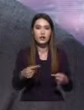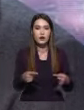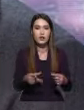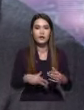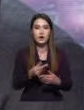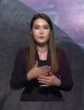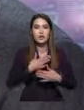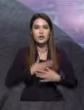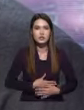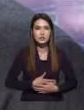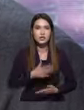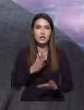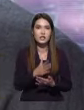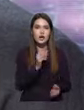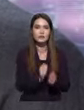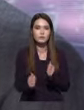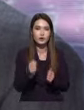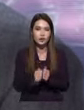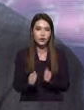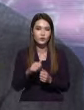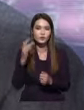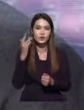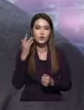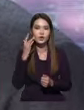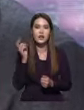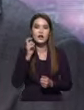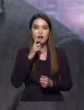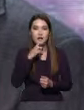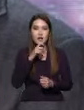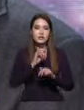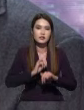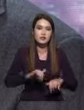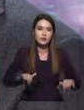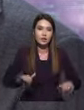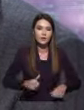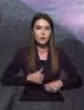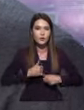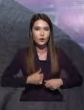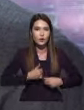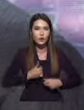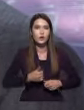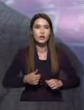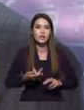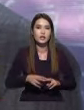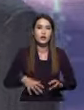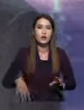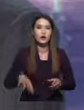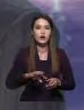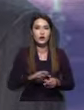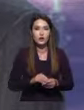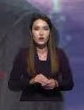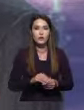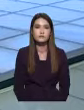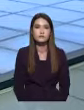ризамыз. Жалпы Қазақстан Республикасының экономикасының дамуына үлес қосып жатырғанымызға өте